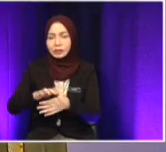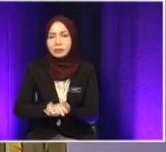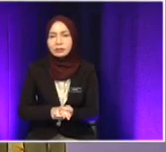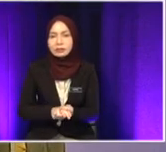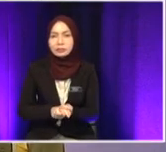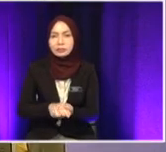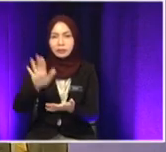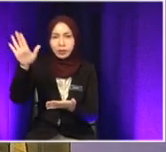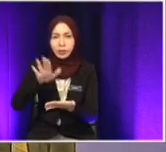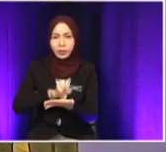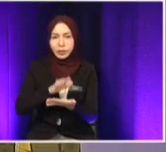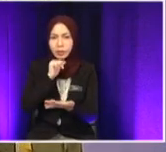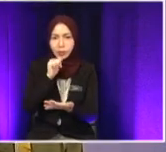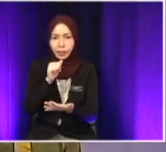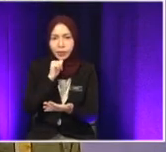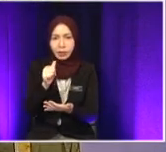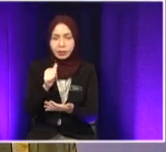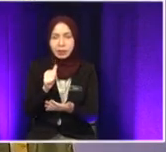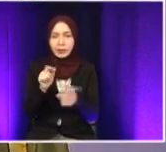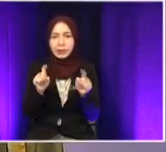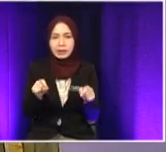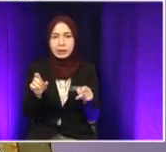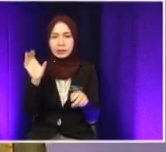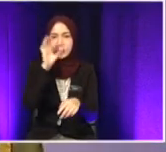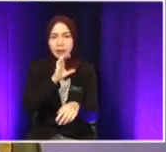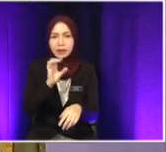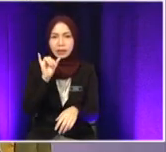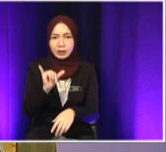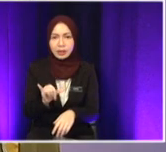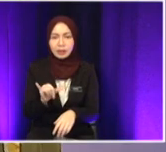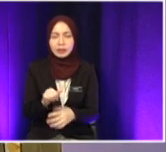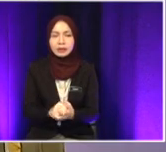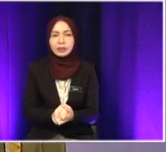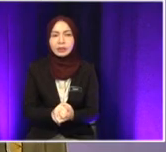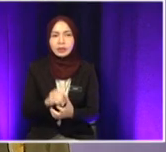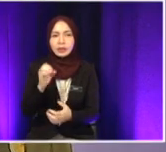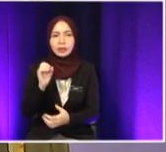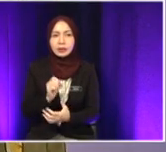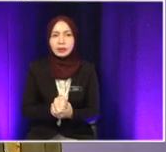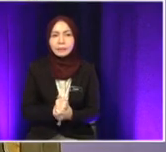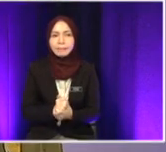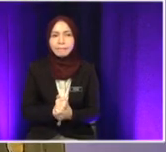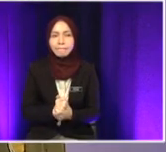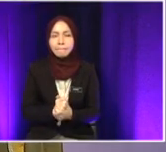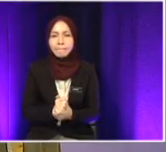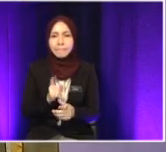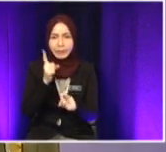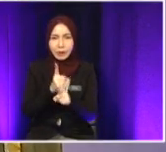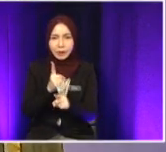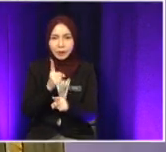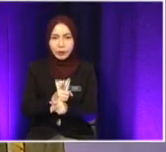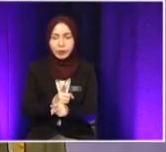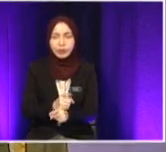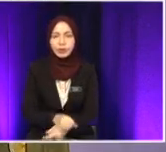jangan ciplak ha kurang ya jangan lupa lagi ya jadi ingat